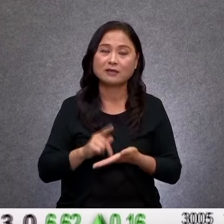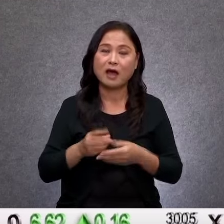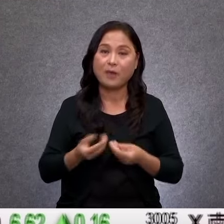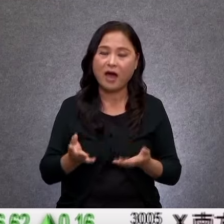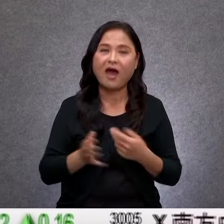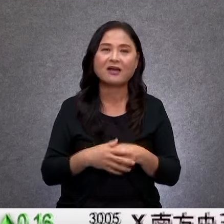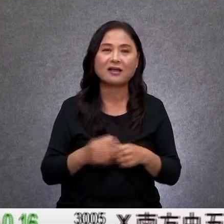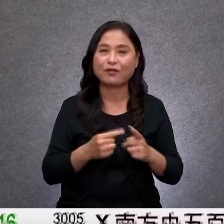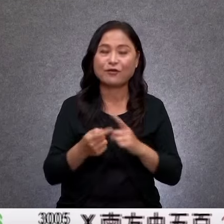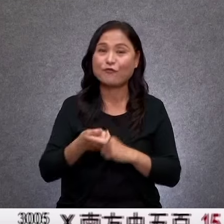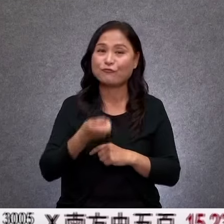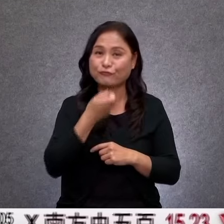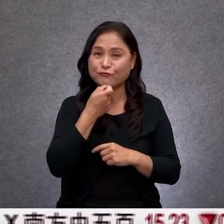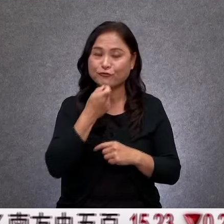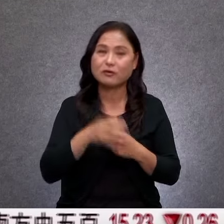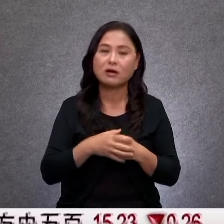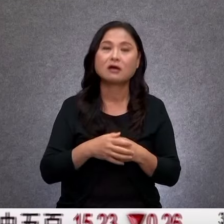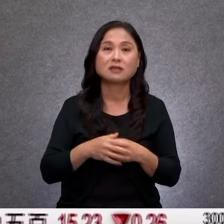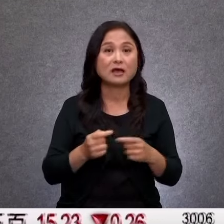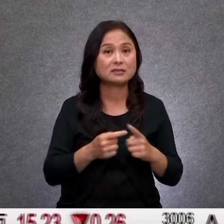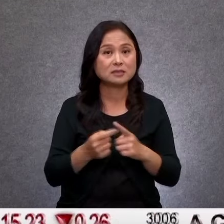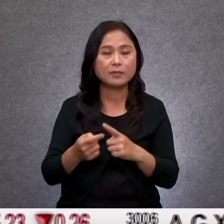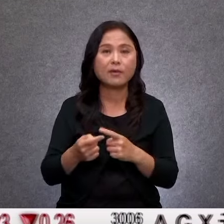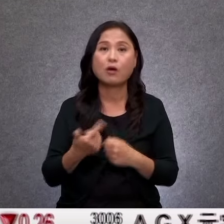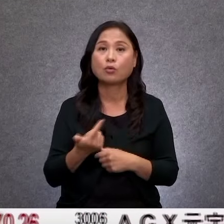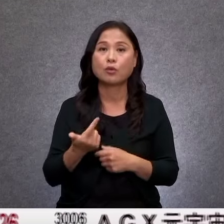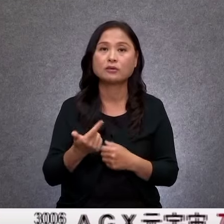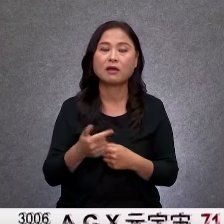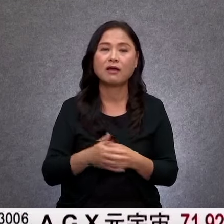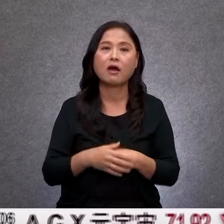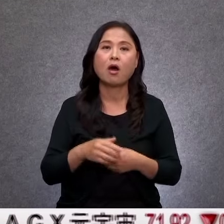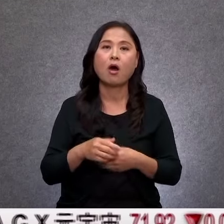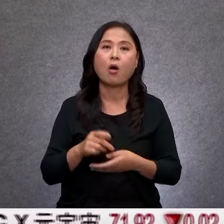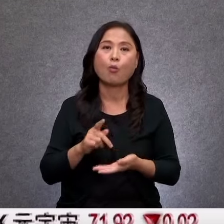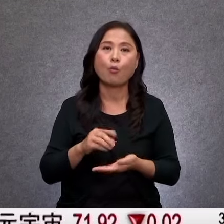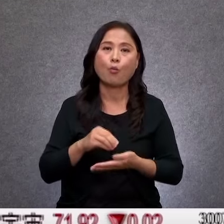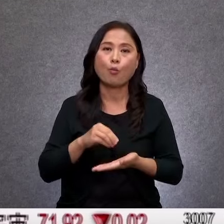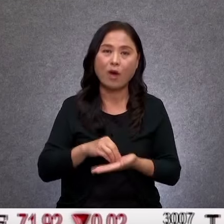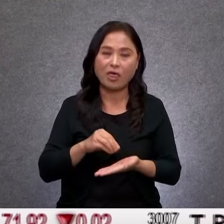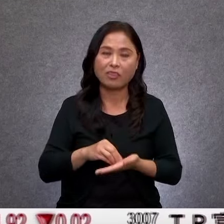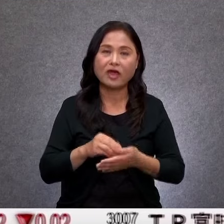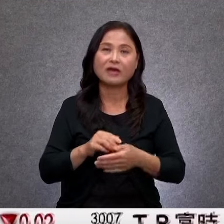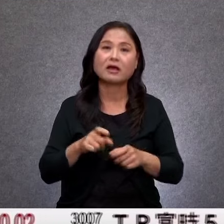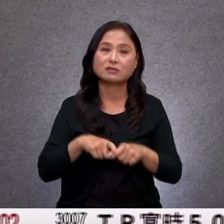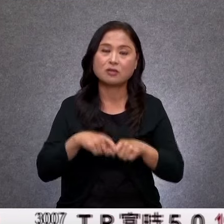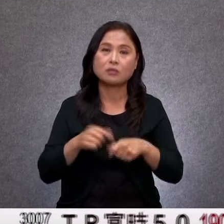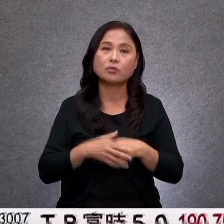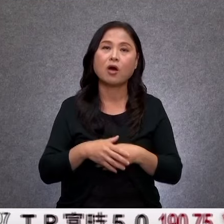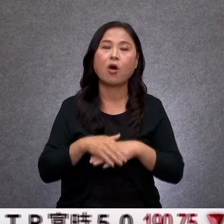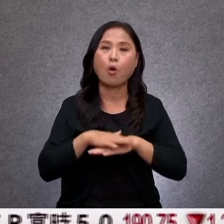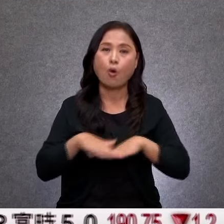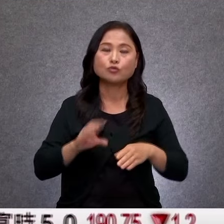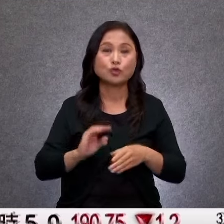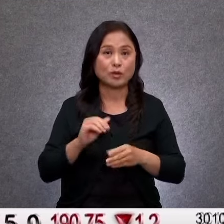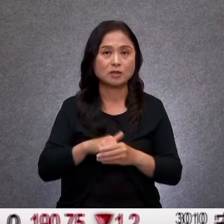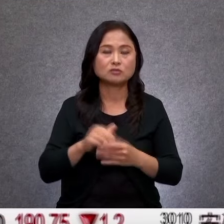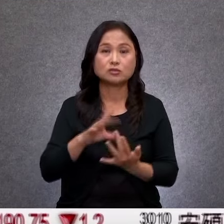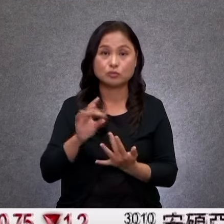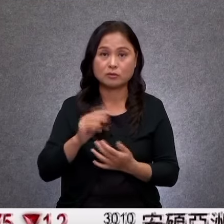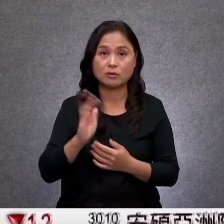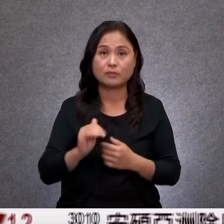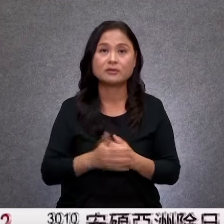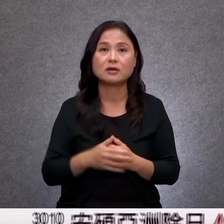得咧推出嚟咧係受市民歡迎嘅。一方面可以通過咁俾市民有多啲有穩定收入又安全嘅